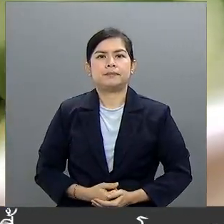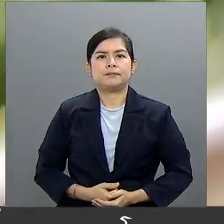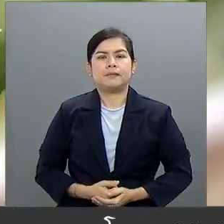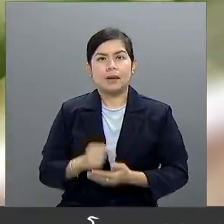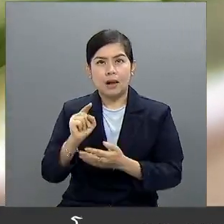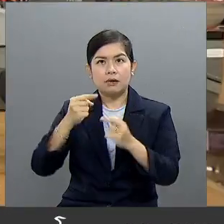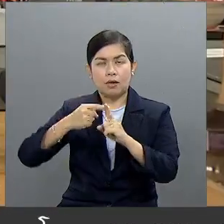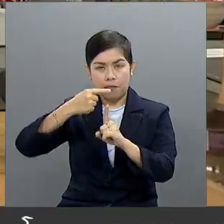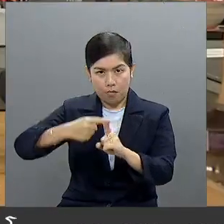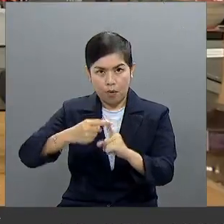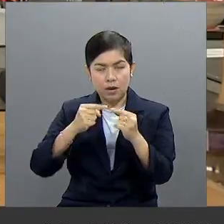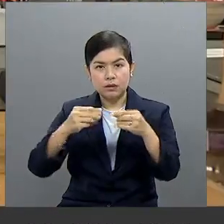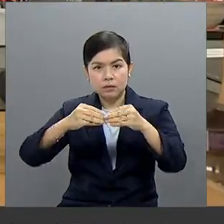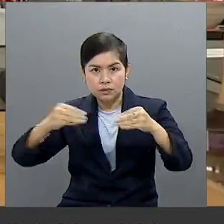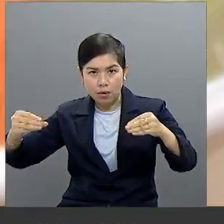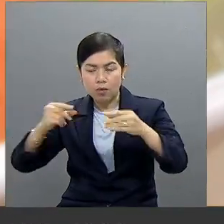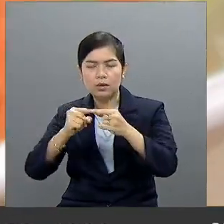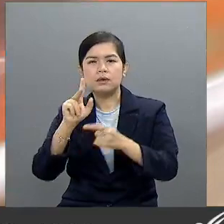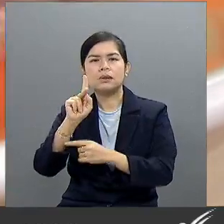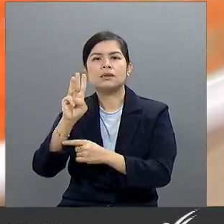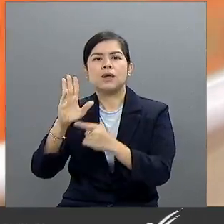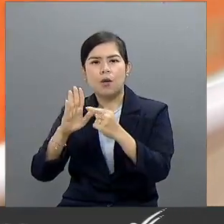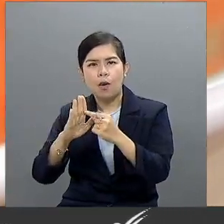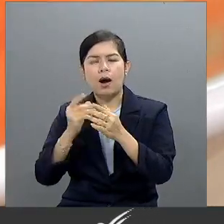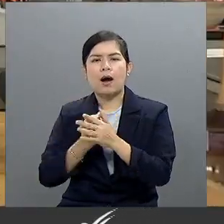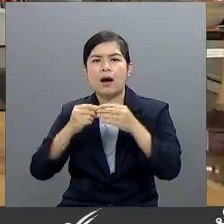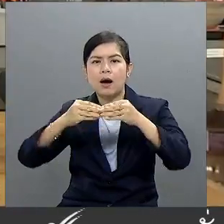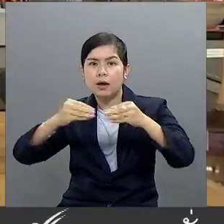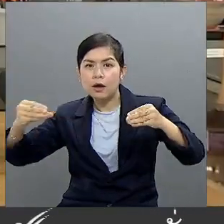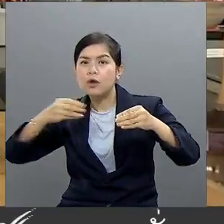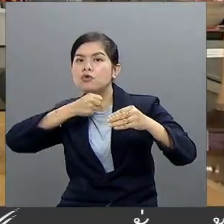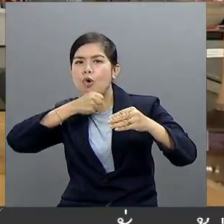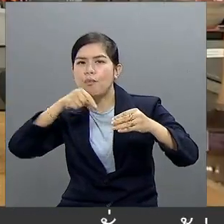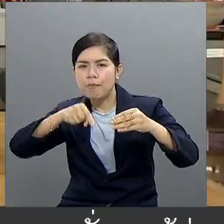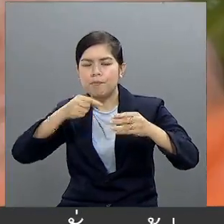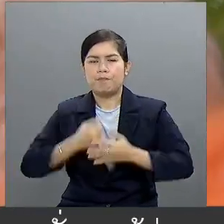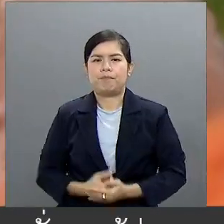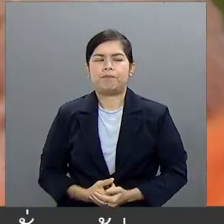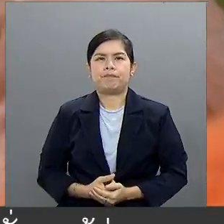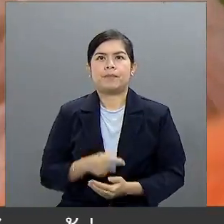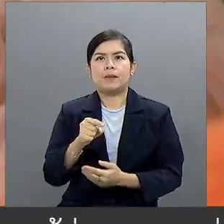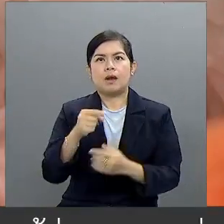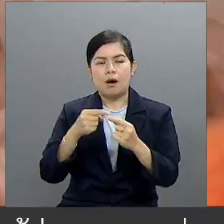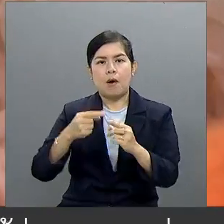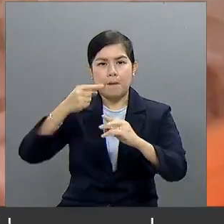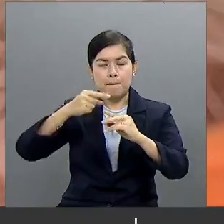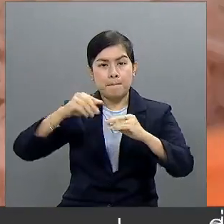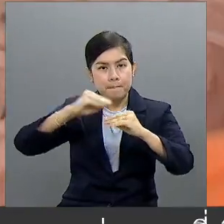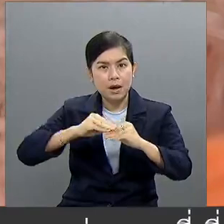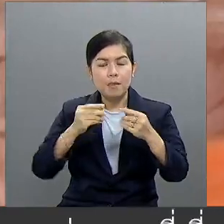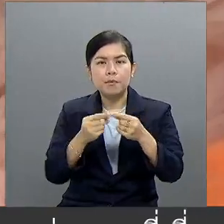ค่ะแล้วก็แครอทค่ะหลังจากนั้นก็จะเป็นเต้าหู้ค่ะ